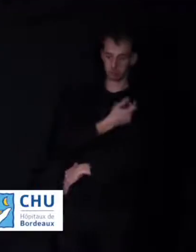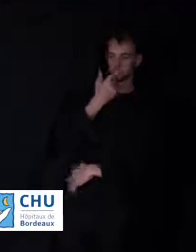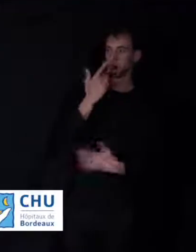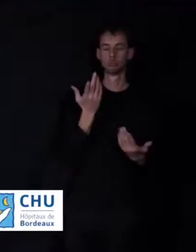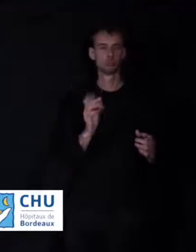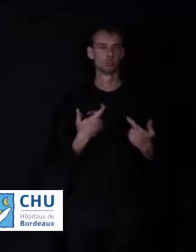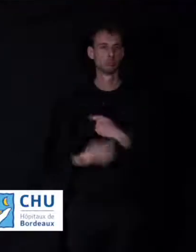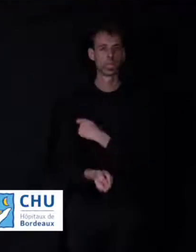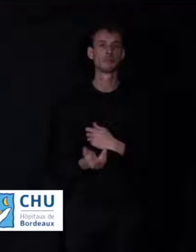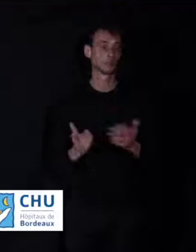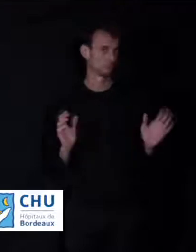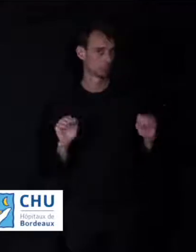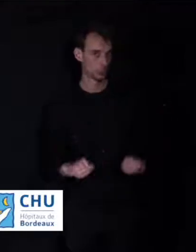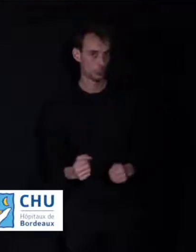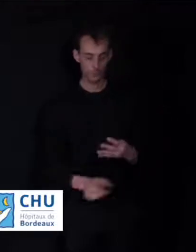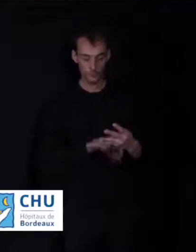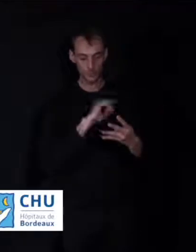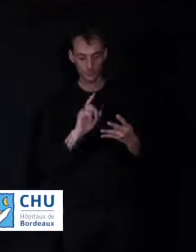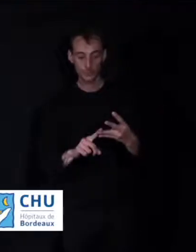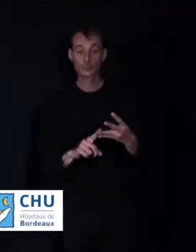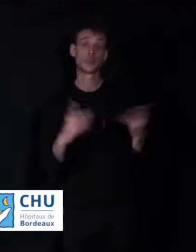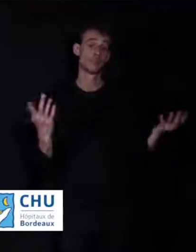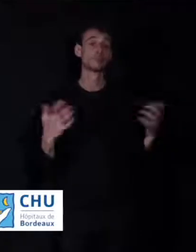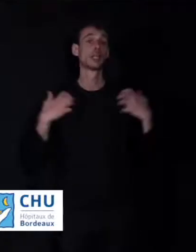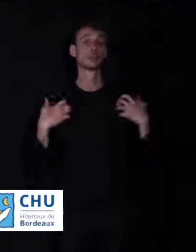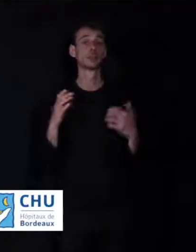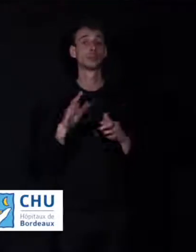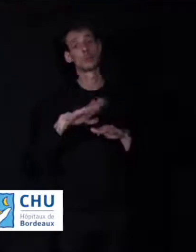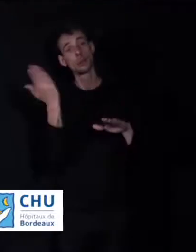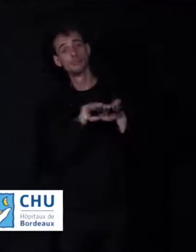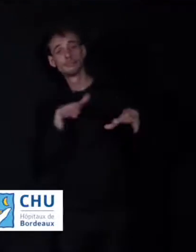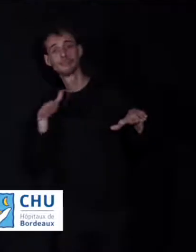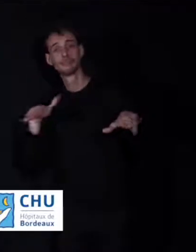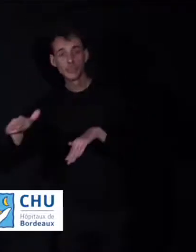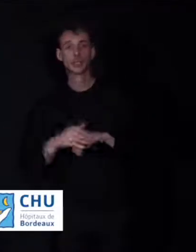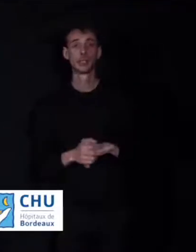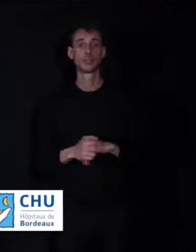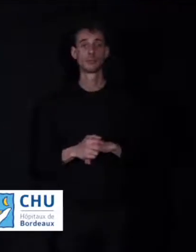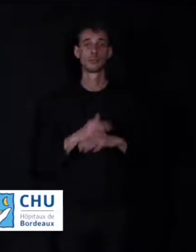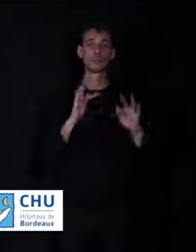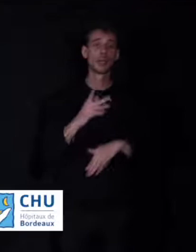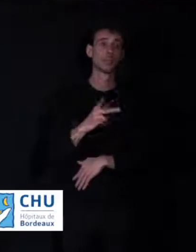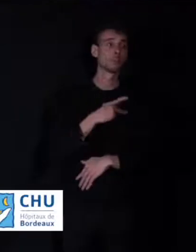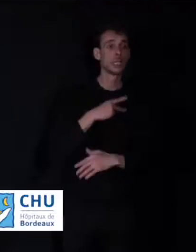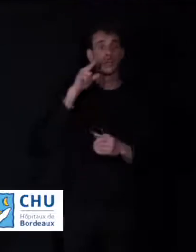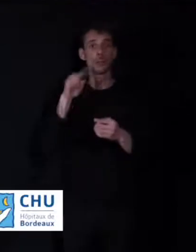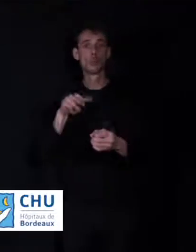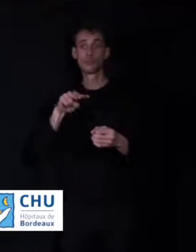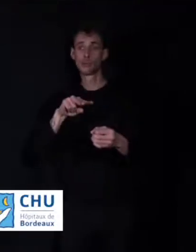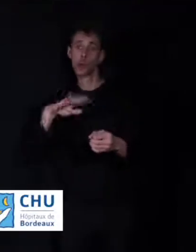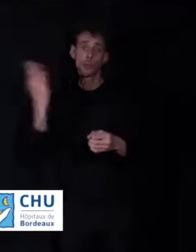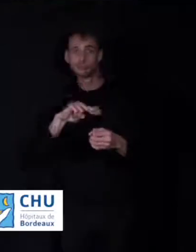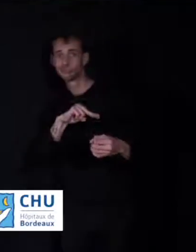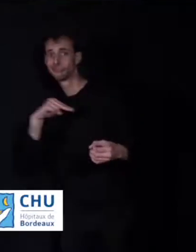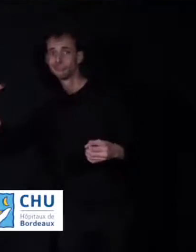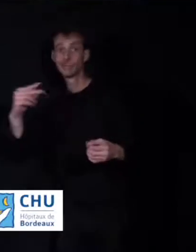Des sciences alternatives, d'autres pans de la médecine, d'autres façons de voir la médecine, d'autres façons de voir la prévention